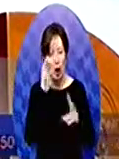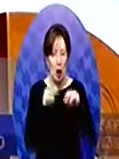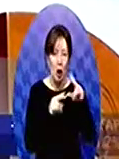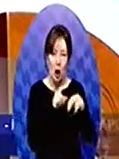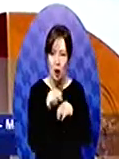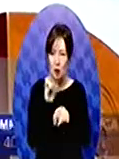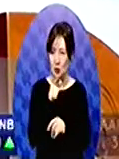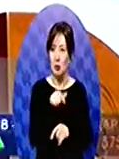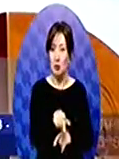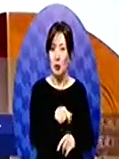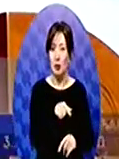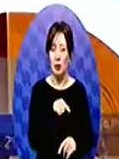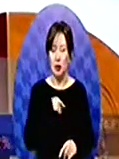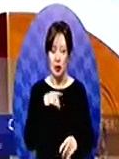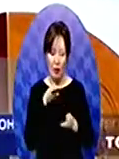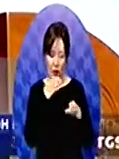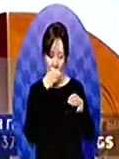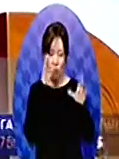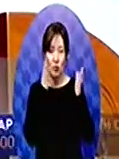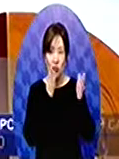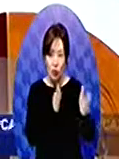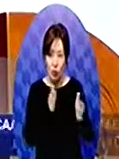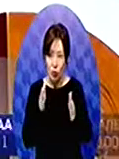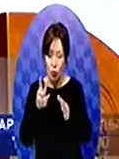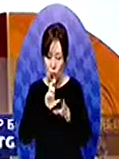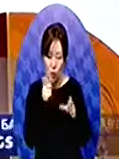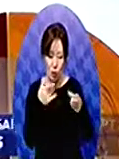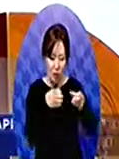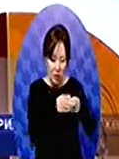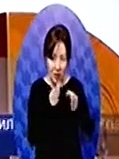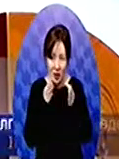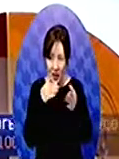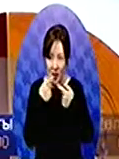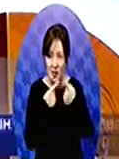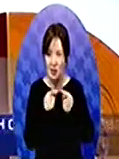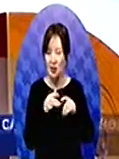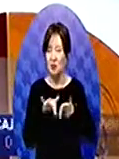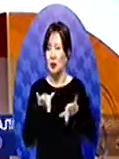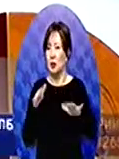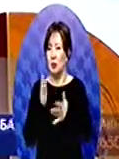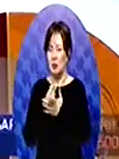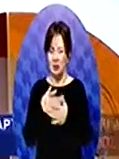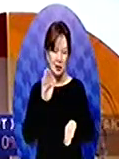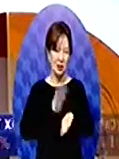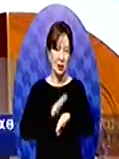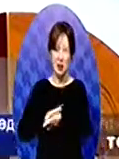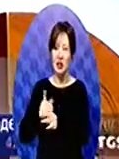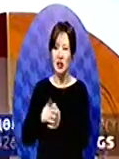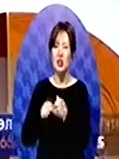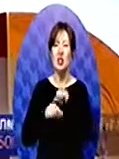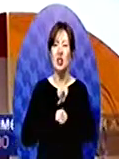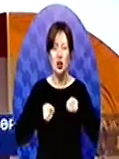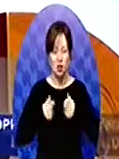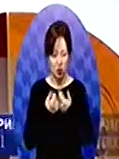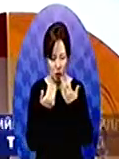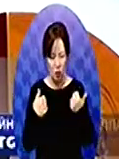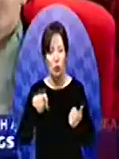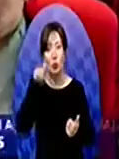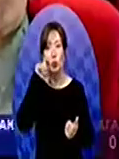асуулгын дүн фокус бүлгийн ярилцлагаас ил байдлыг залруулахыг иргэдийн дийлэнх нь хүсэж байгаа нь харагддаг